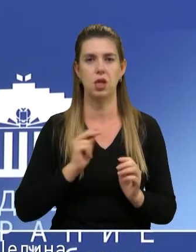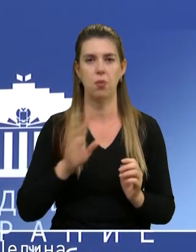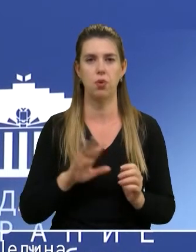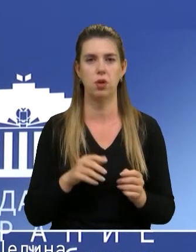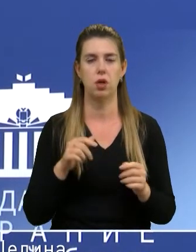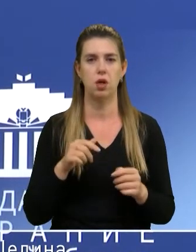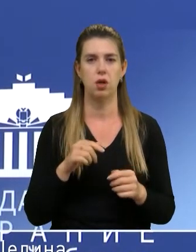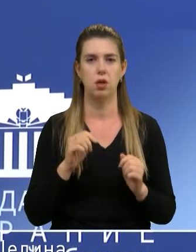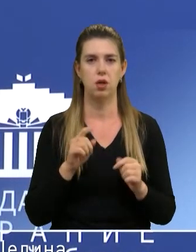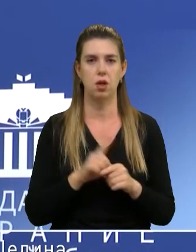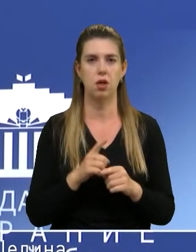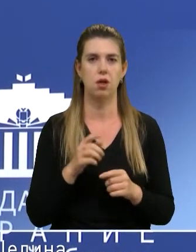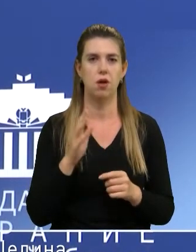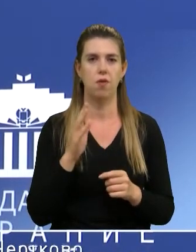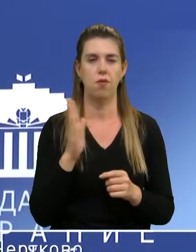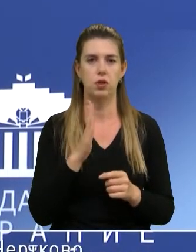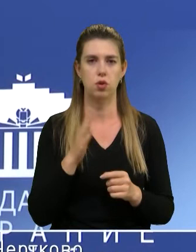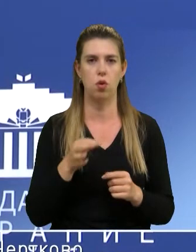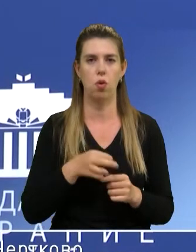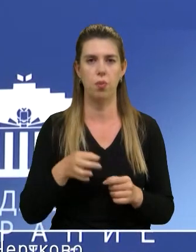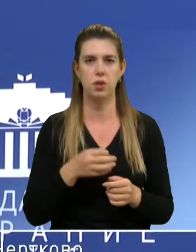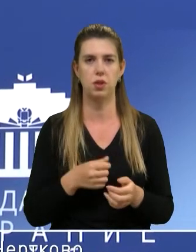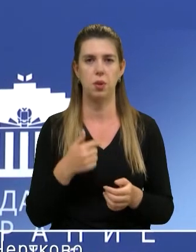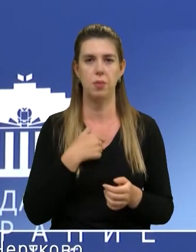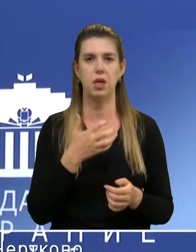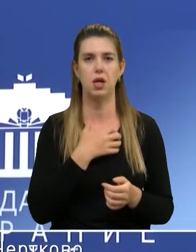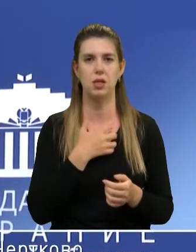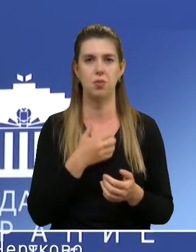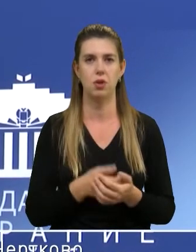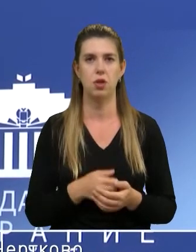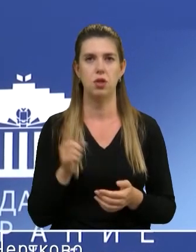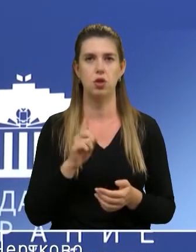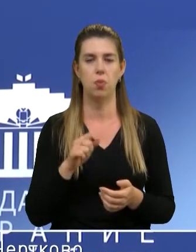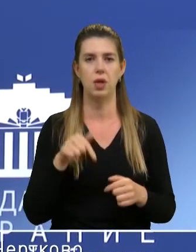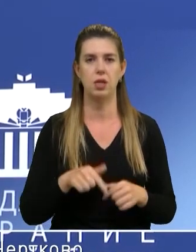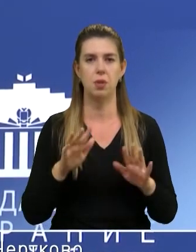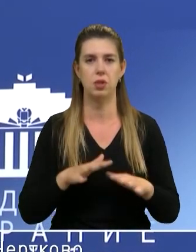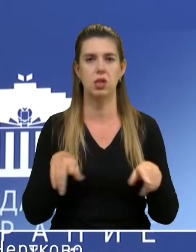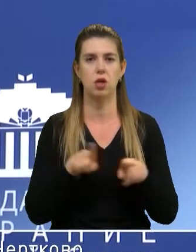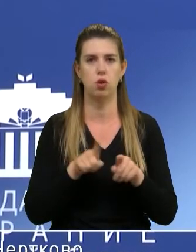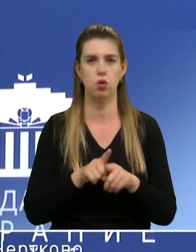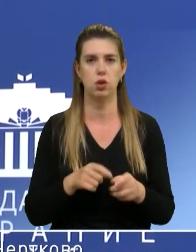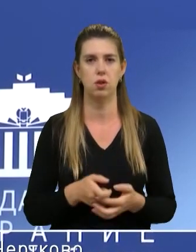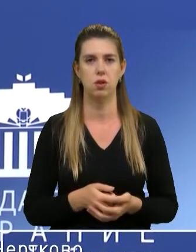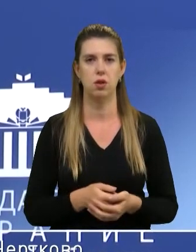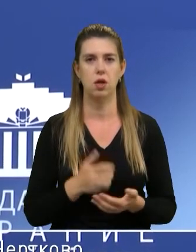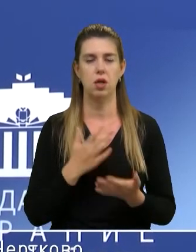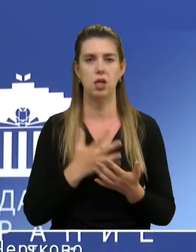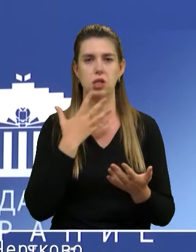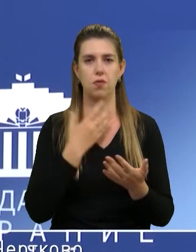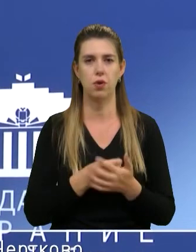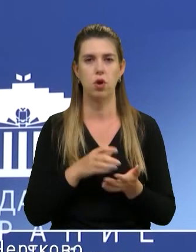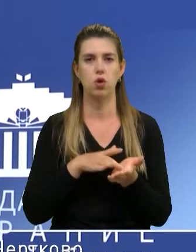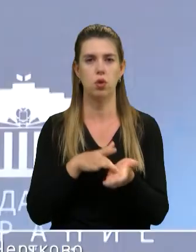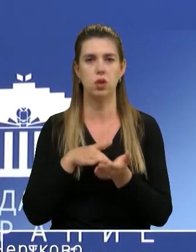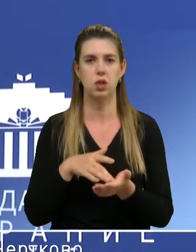в том числе касаясь Восток, наверное, области. Поэтому мы хотим, чтобы эти места тоже имели свою